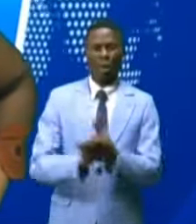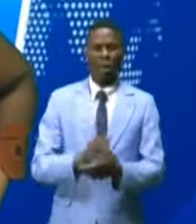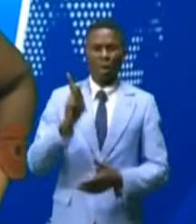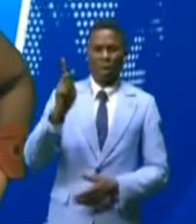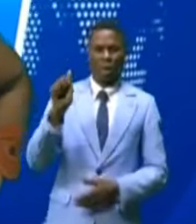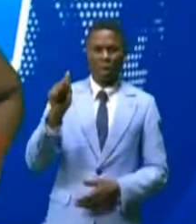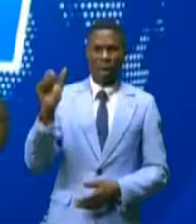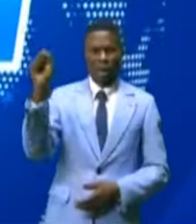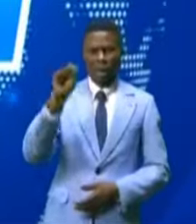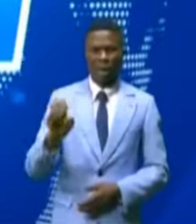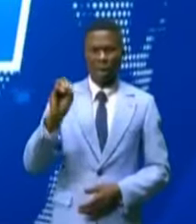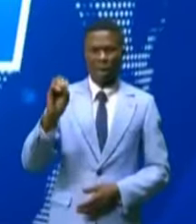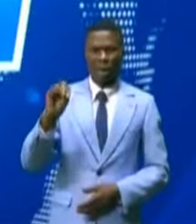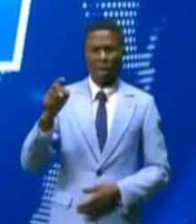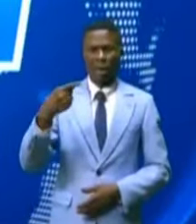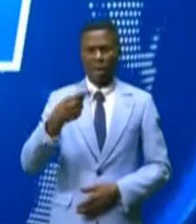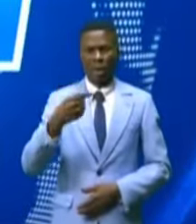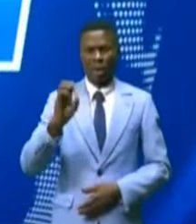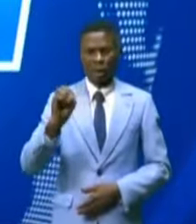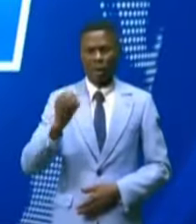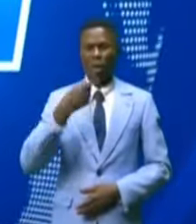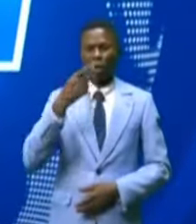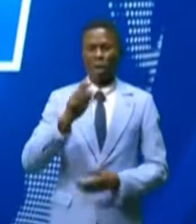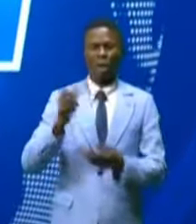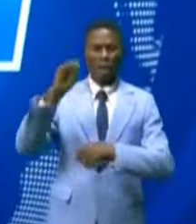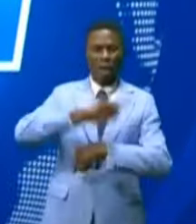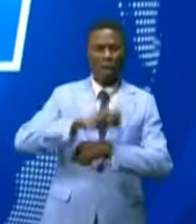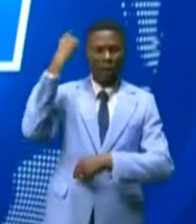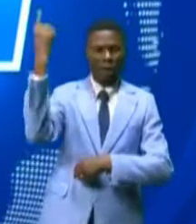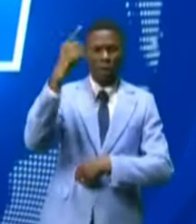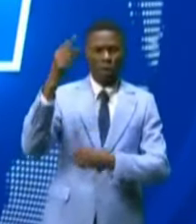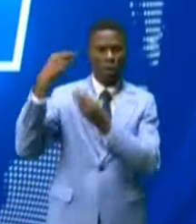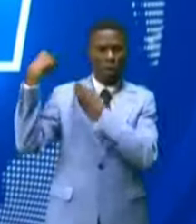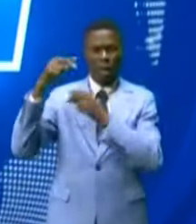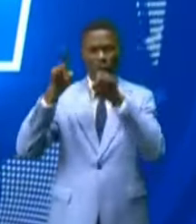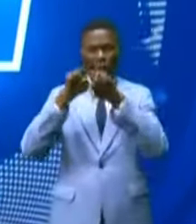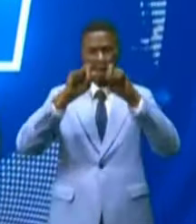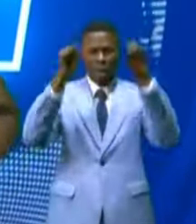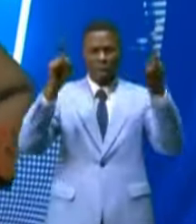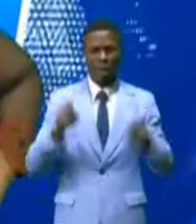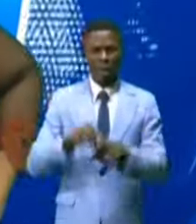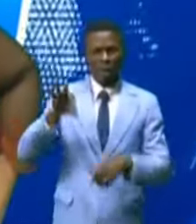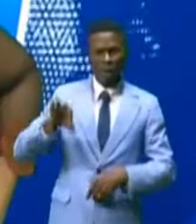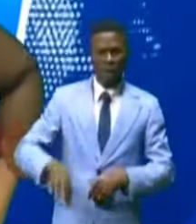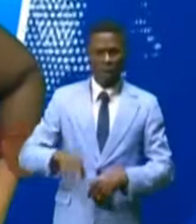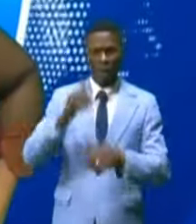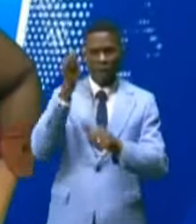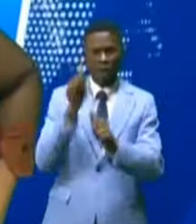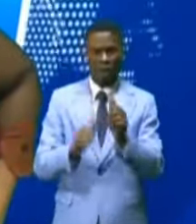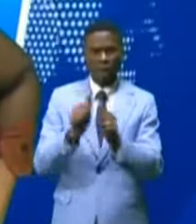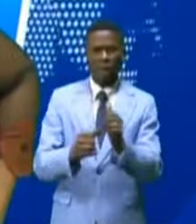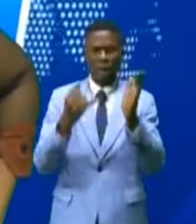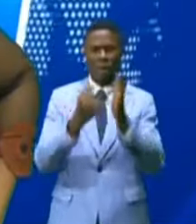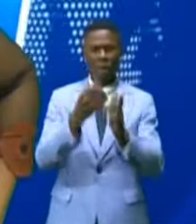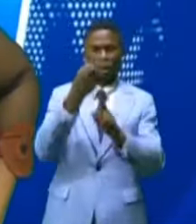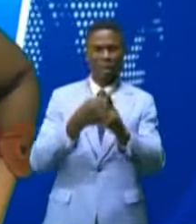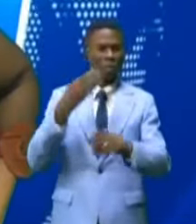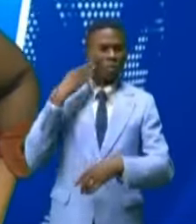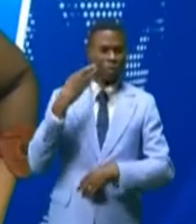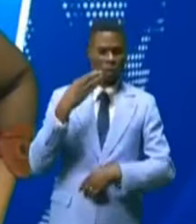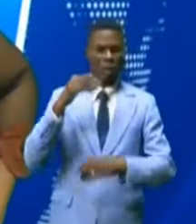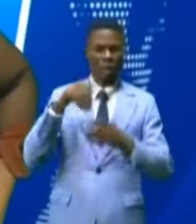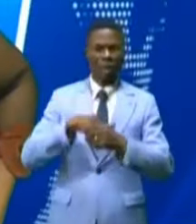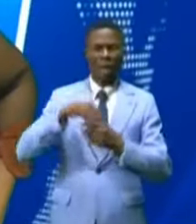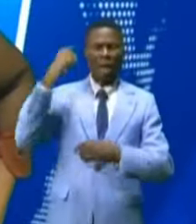dit à l'occasion de la journée internationale de la radio et de la télévision en faveur des enfants, célébrée chaque 6 mars à travers le